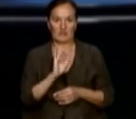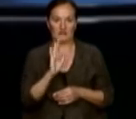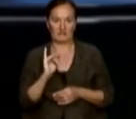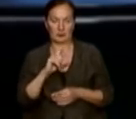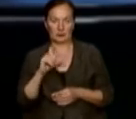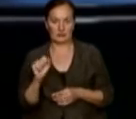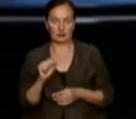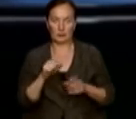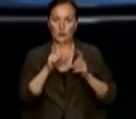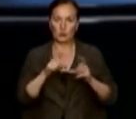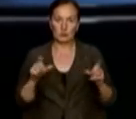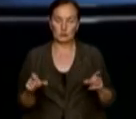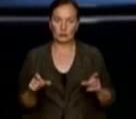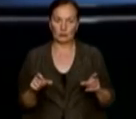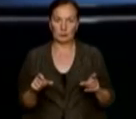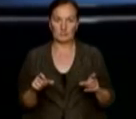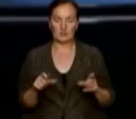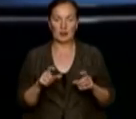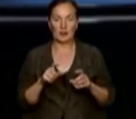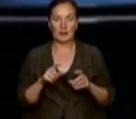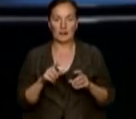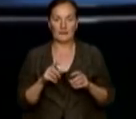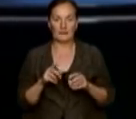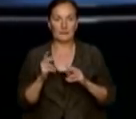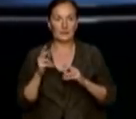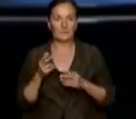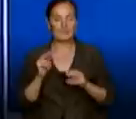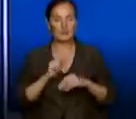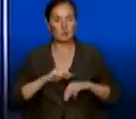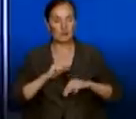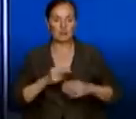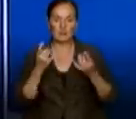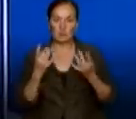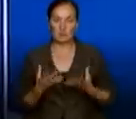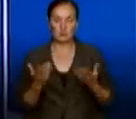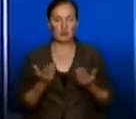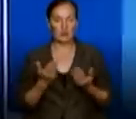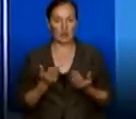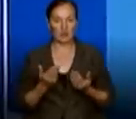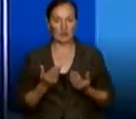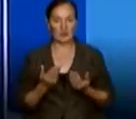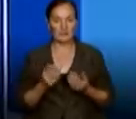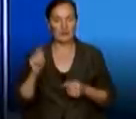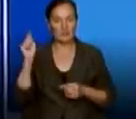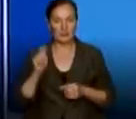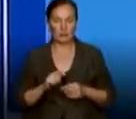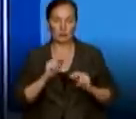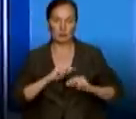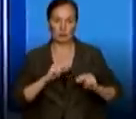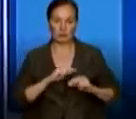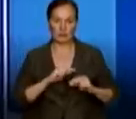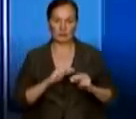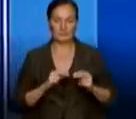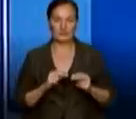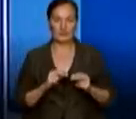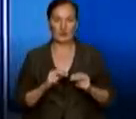людьми працювати простіше, які туди приїдуть відпочивати. Тому що вони, ніж з природою. Ми говоримо однією мовою і все це